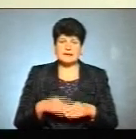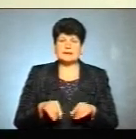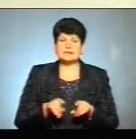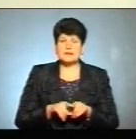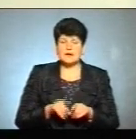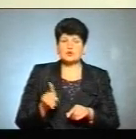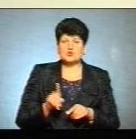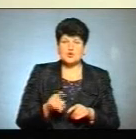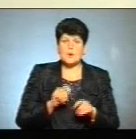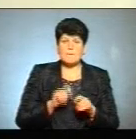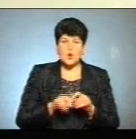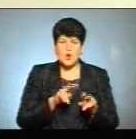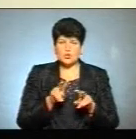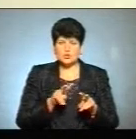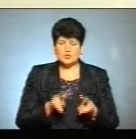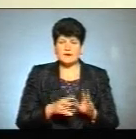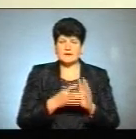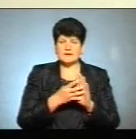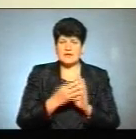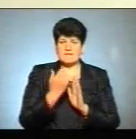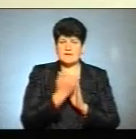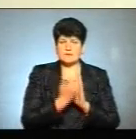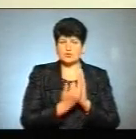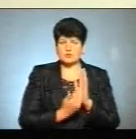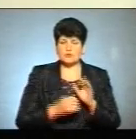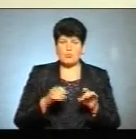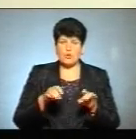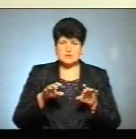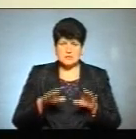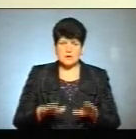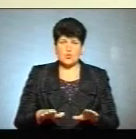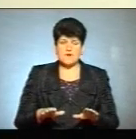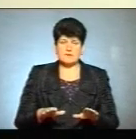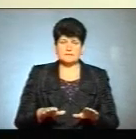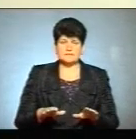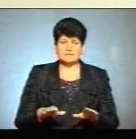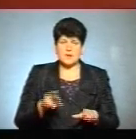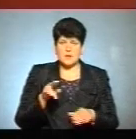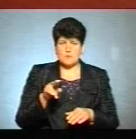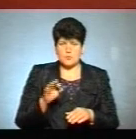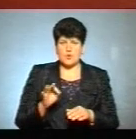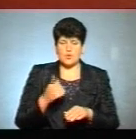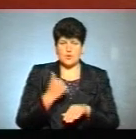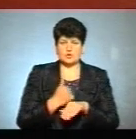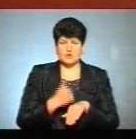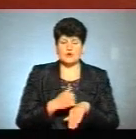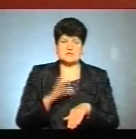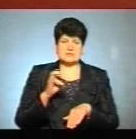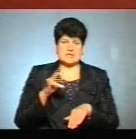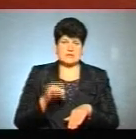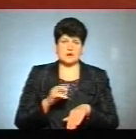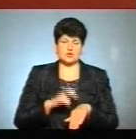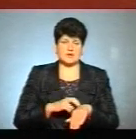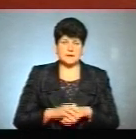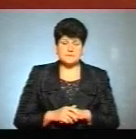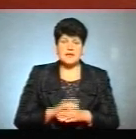що проконтролювати суто 9 пунктів постанови по, ну, головного санітарного лікаря.